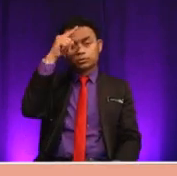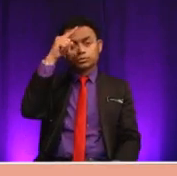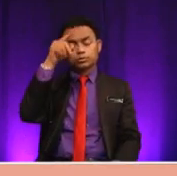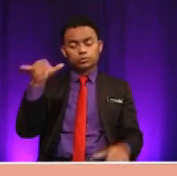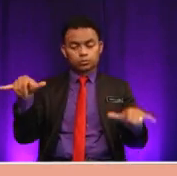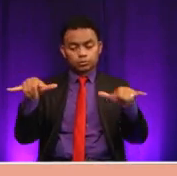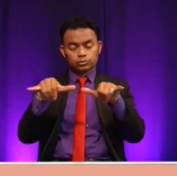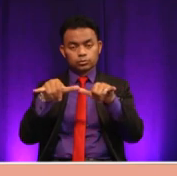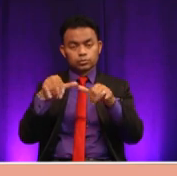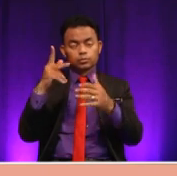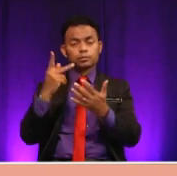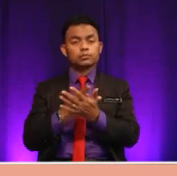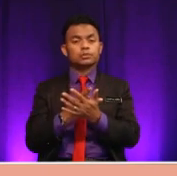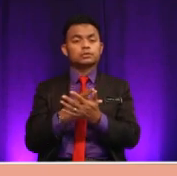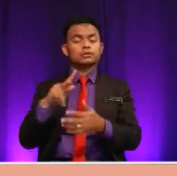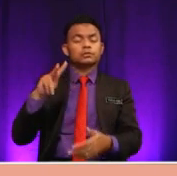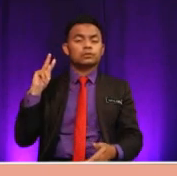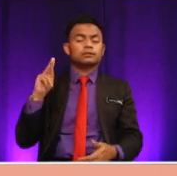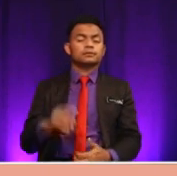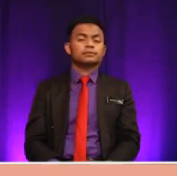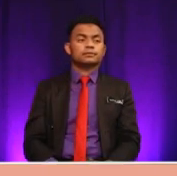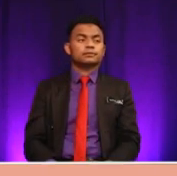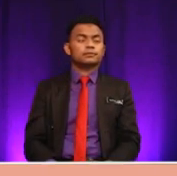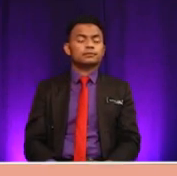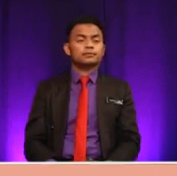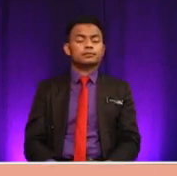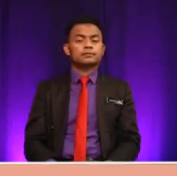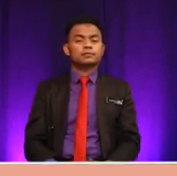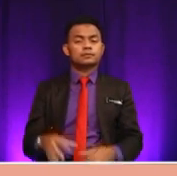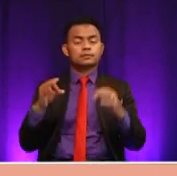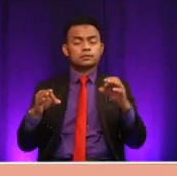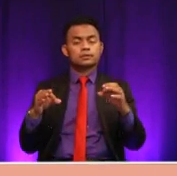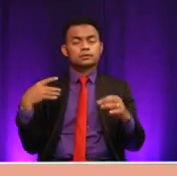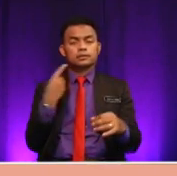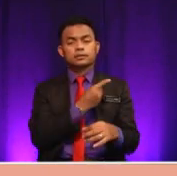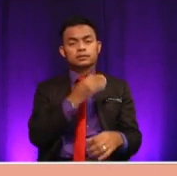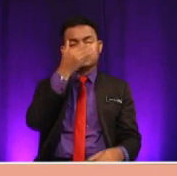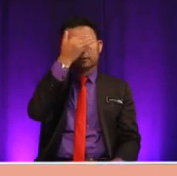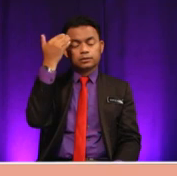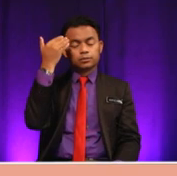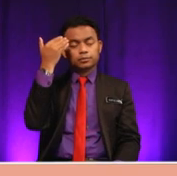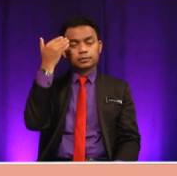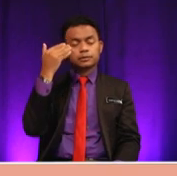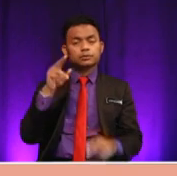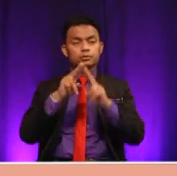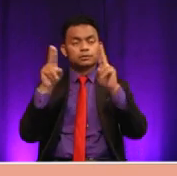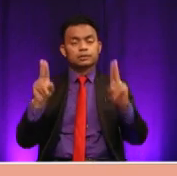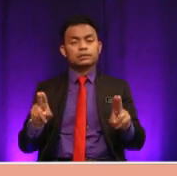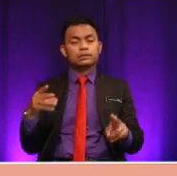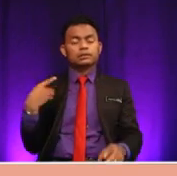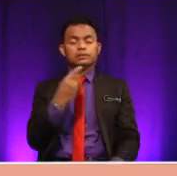komponen kuasa kalau kita tak ingat ujian untuk kuasa memang kita akan bagi jawaban tembaklah